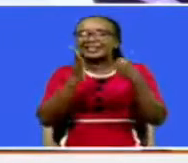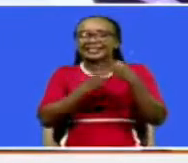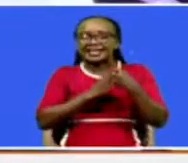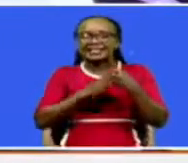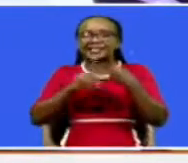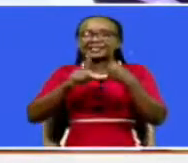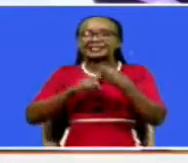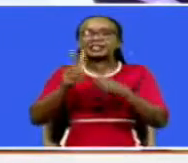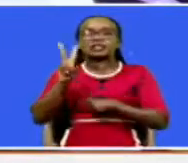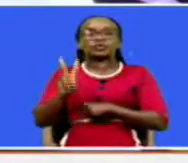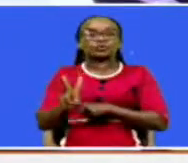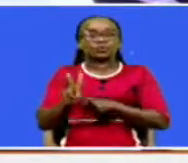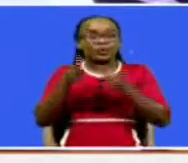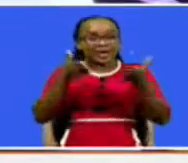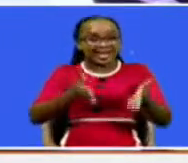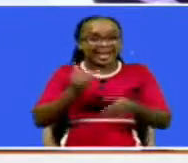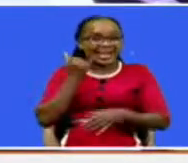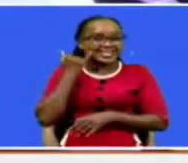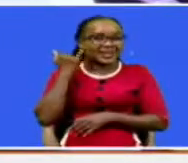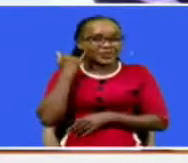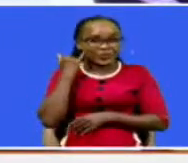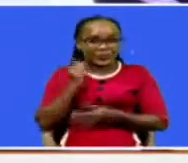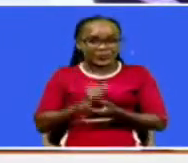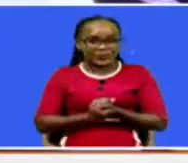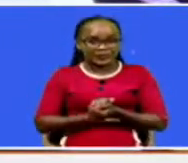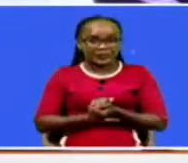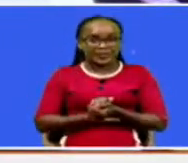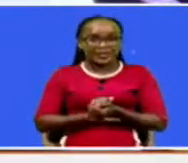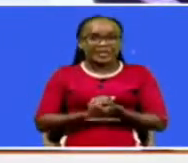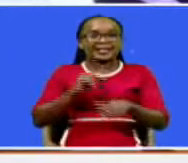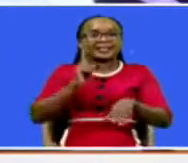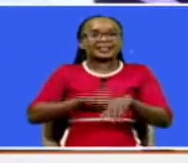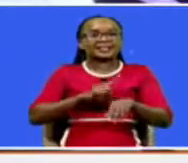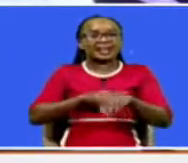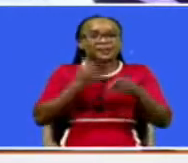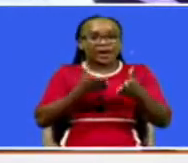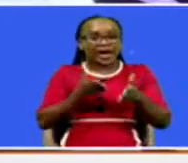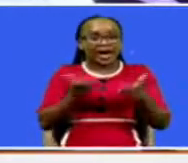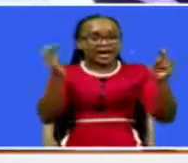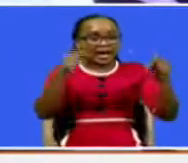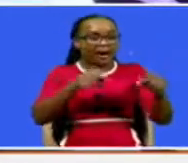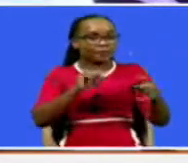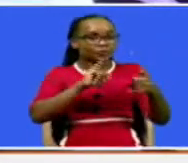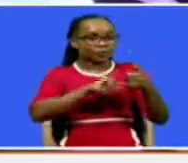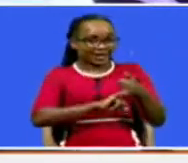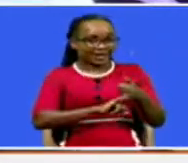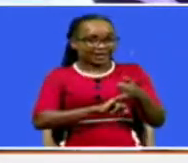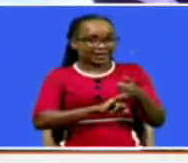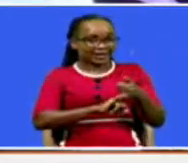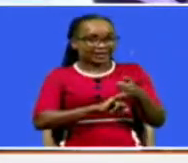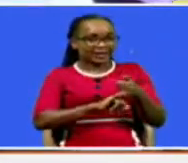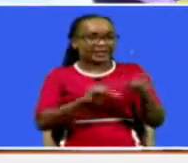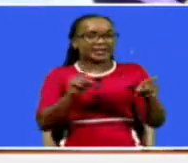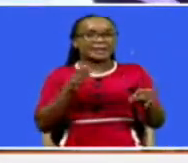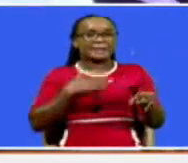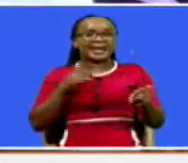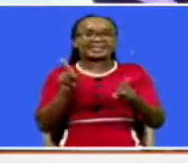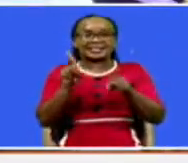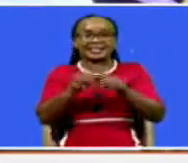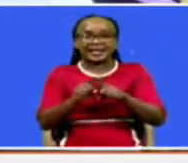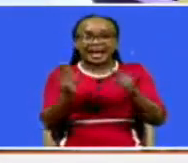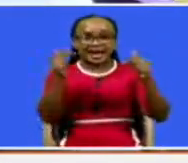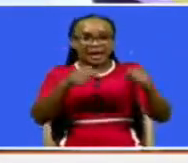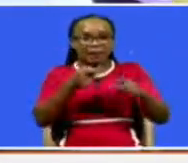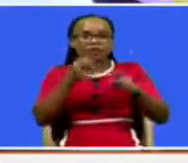1962 hapa Nakuru. Wakati huo nilikuwa nakuja kuolewa. Na yeye naye alikuwa natoka